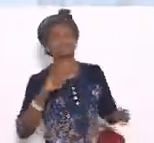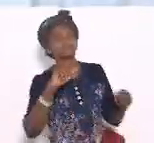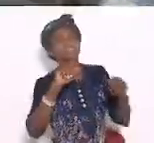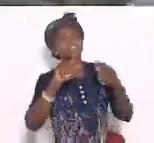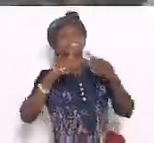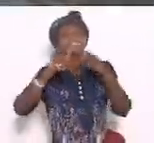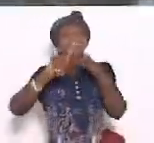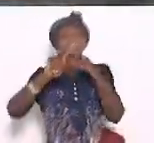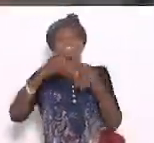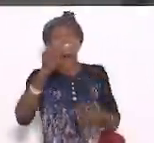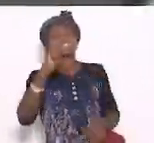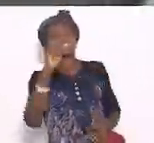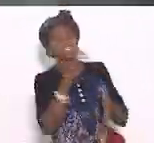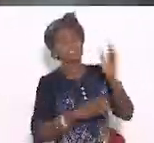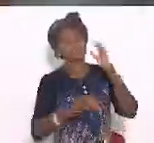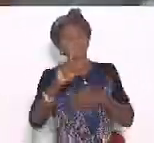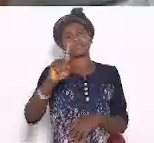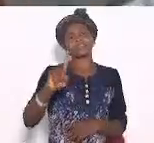es